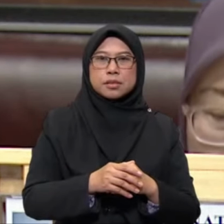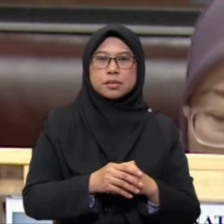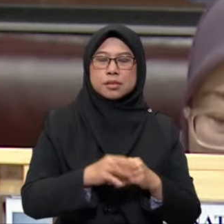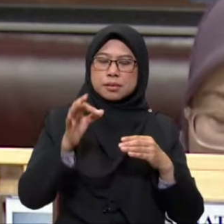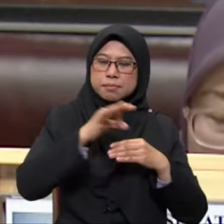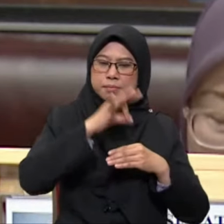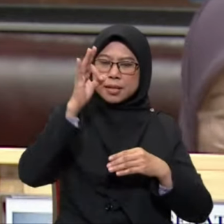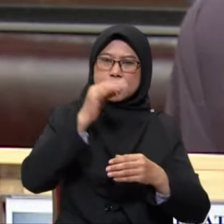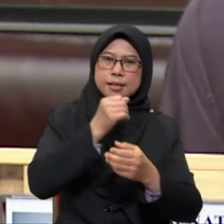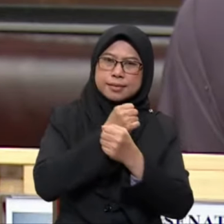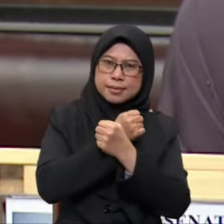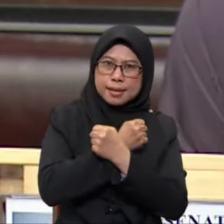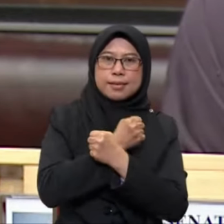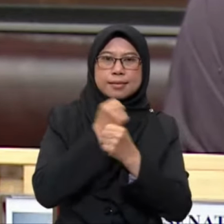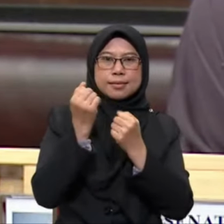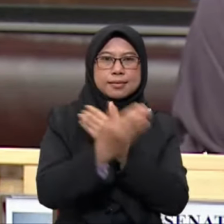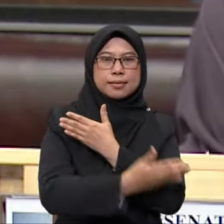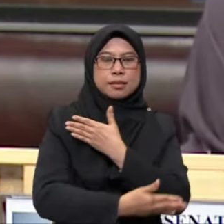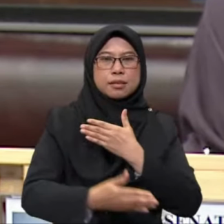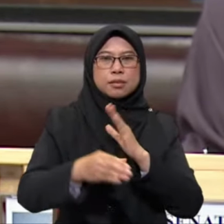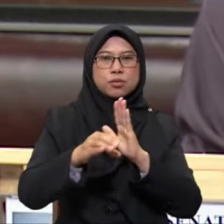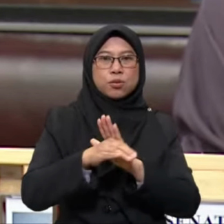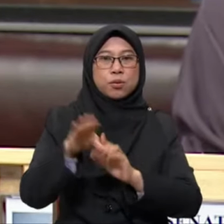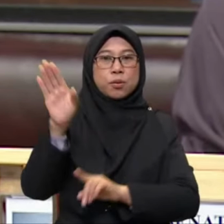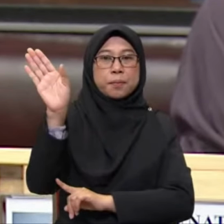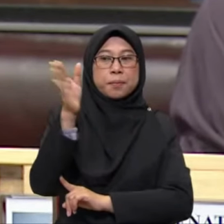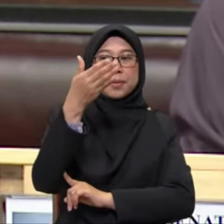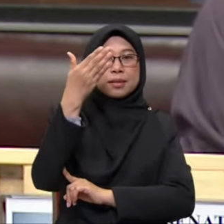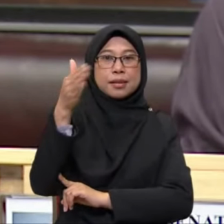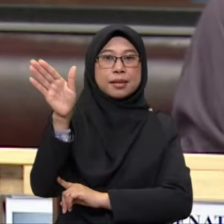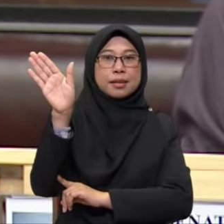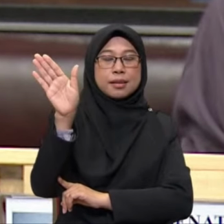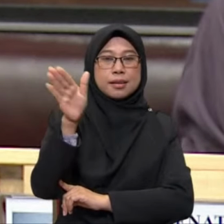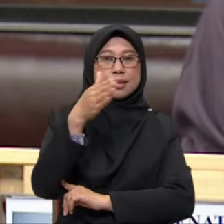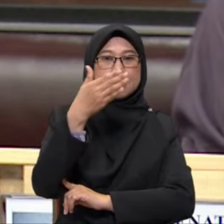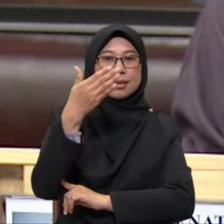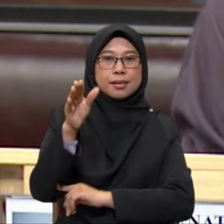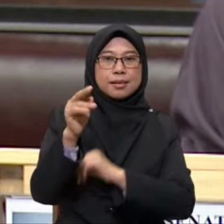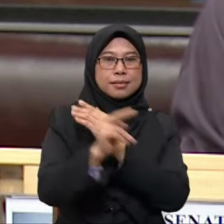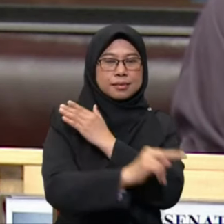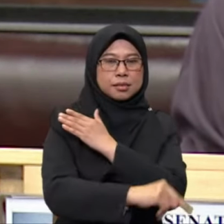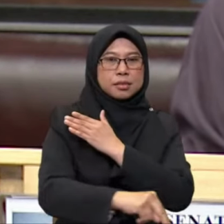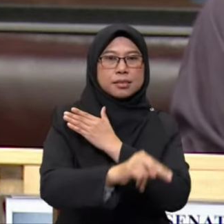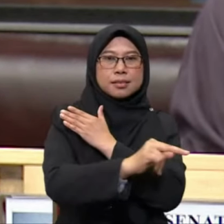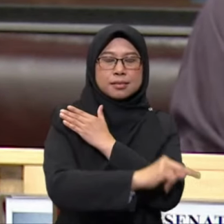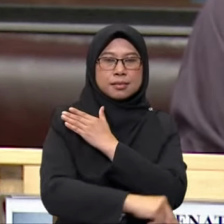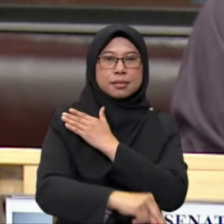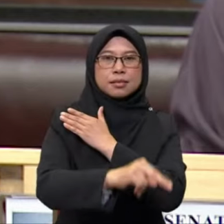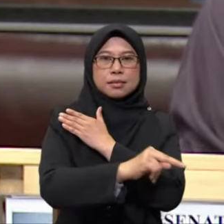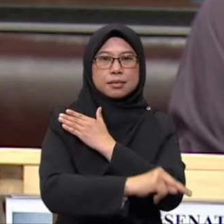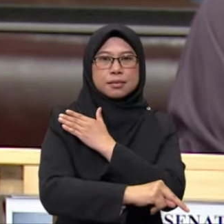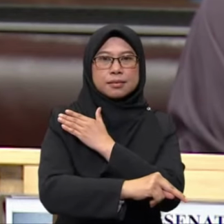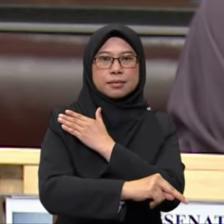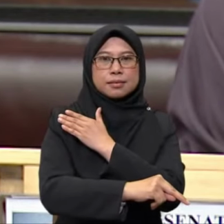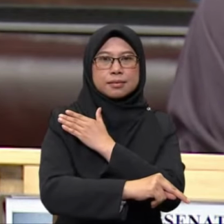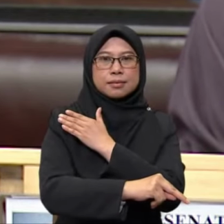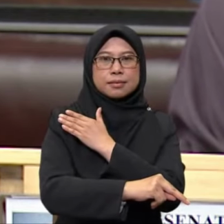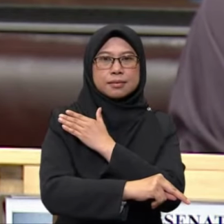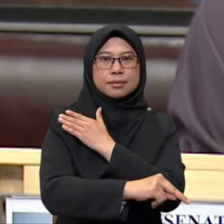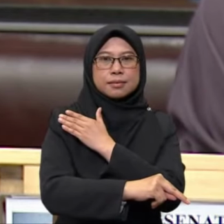negara, pengenalan seperti bendera negara negeri masing-masing,